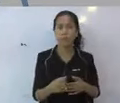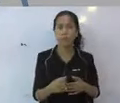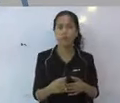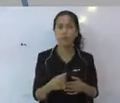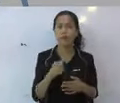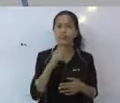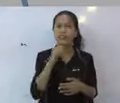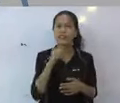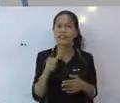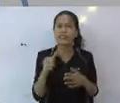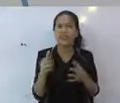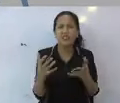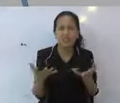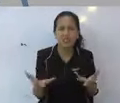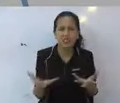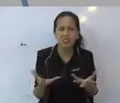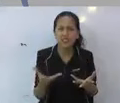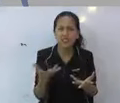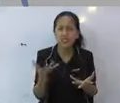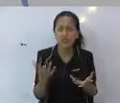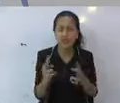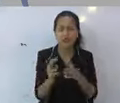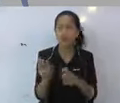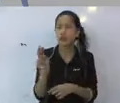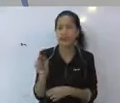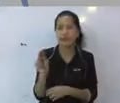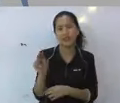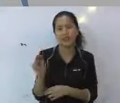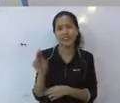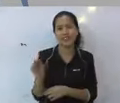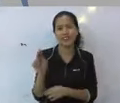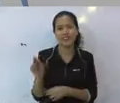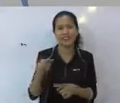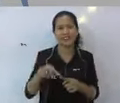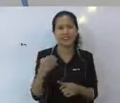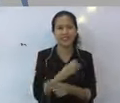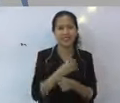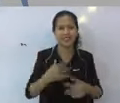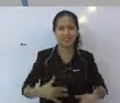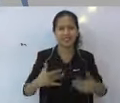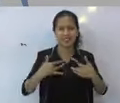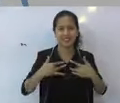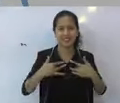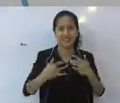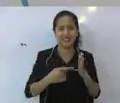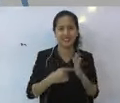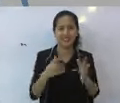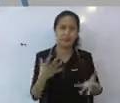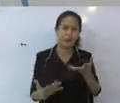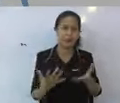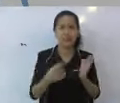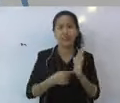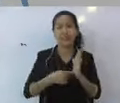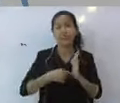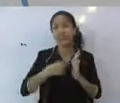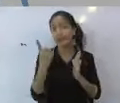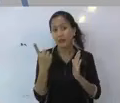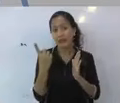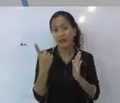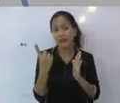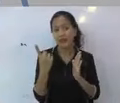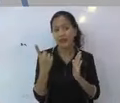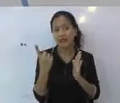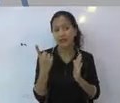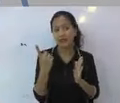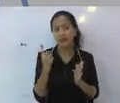hindi necessary, hindi kailangan sa ating buhay. Ito yung paminsan-minsan. Yung mga once in